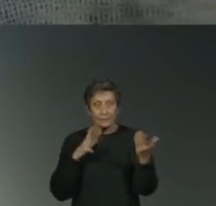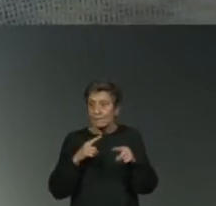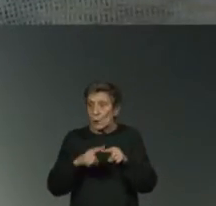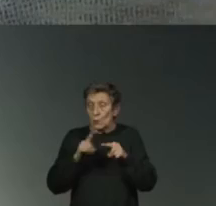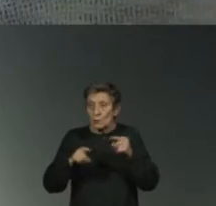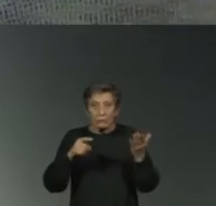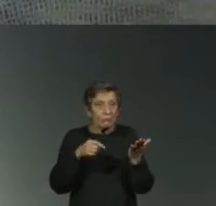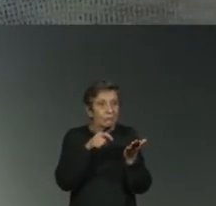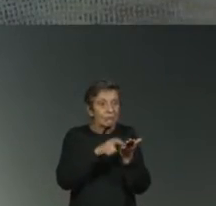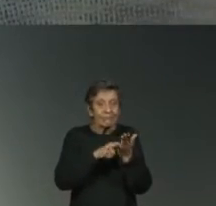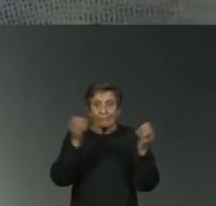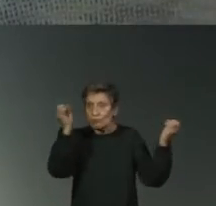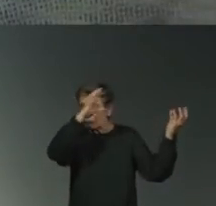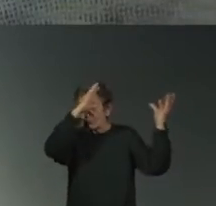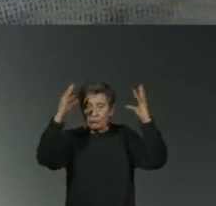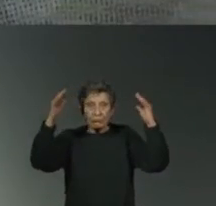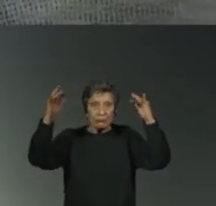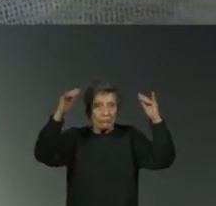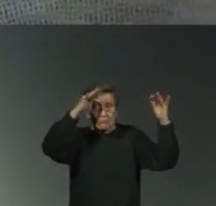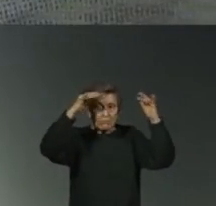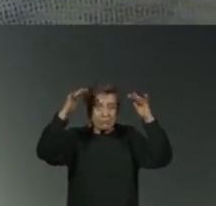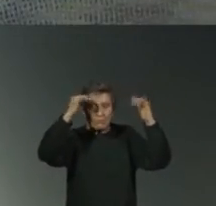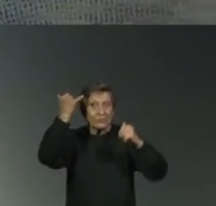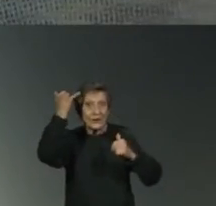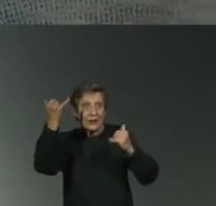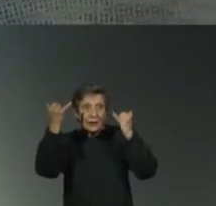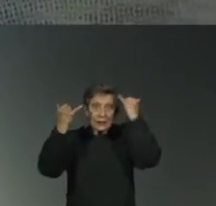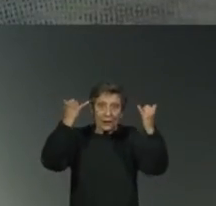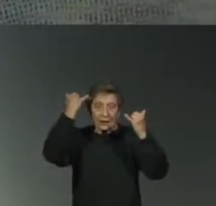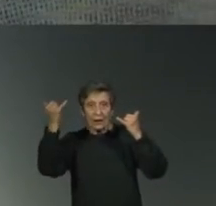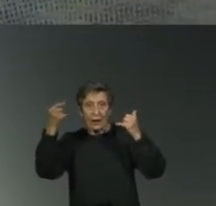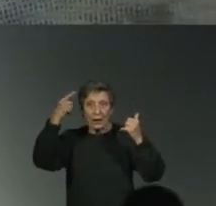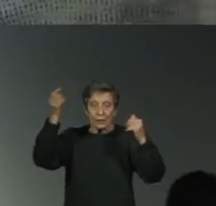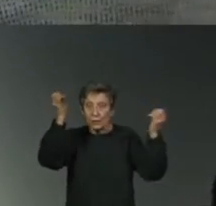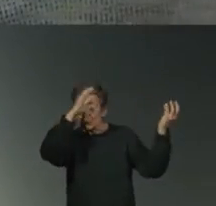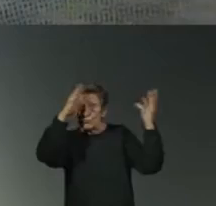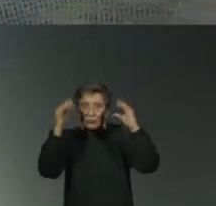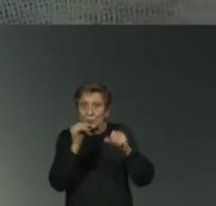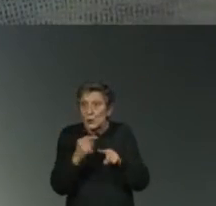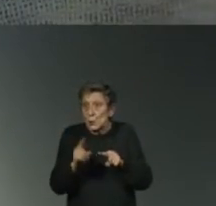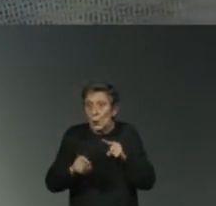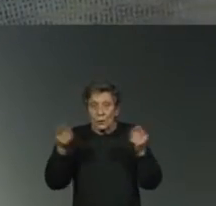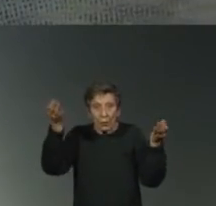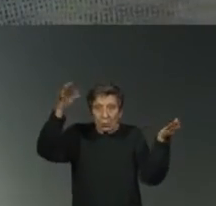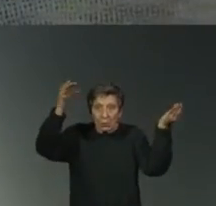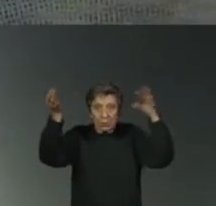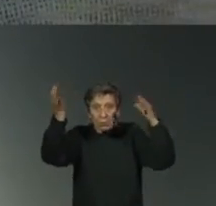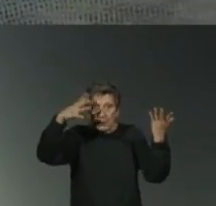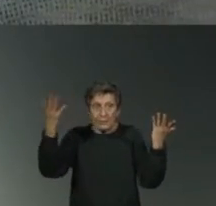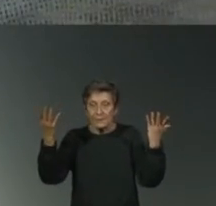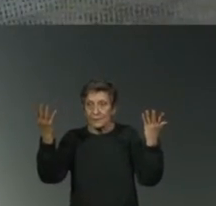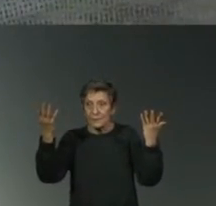comme ça dans ma tête, qui sont des embryons d'idées de romans, des petites choses, des éclats comme ça